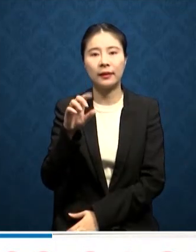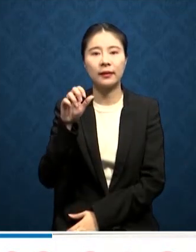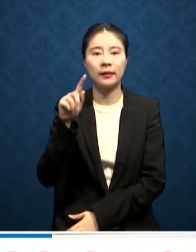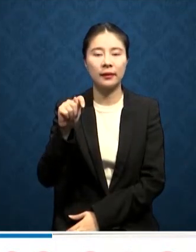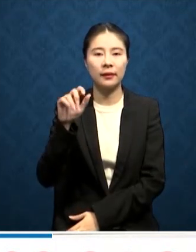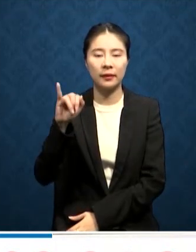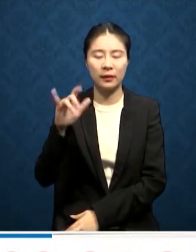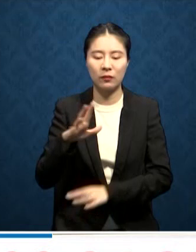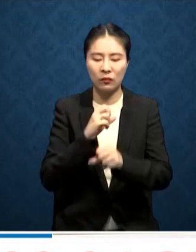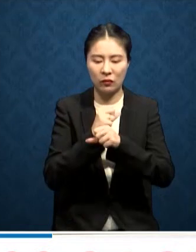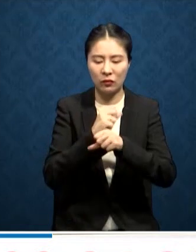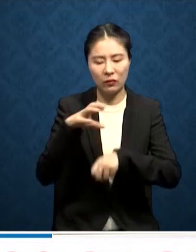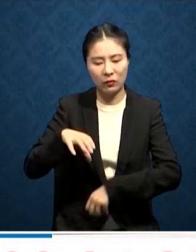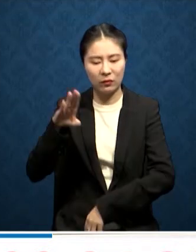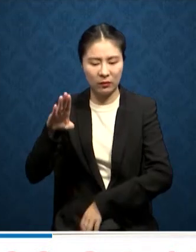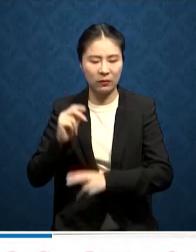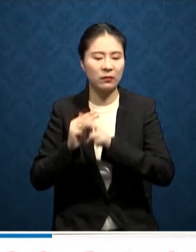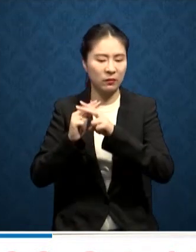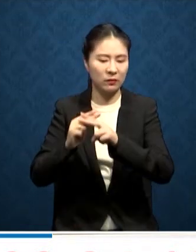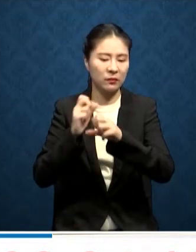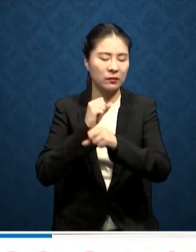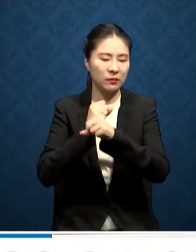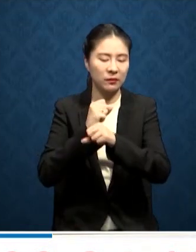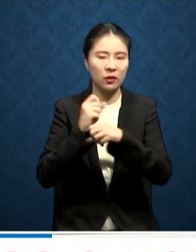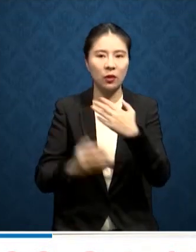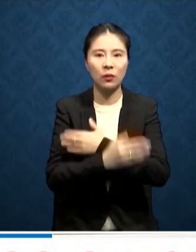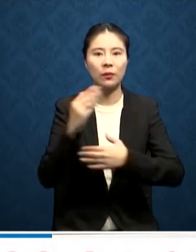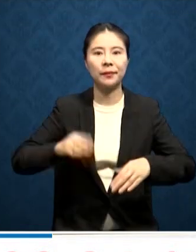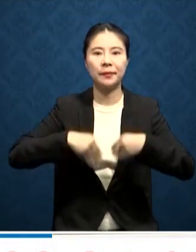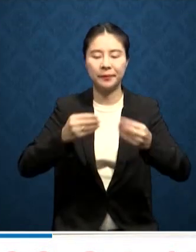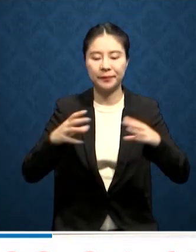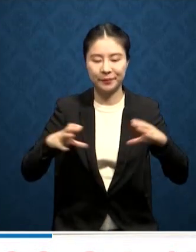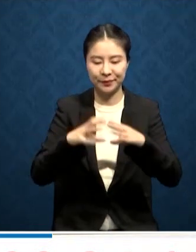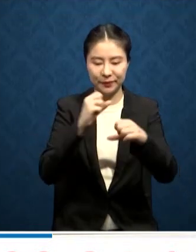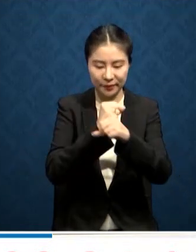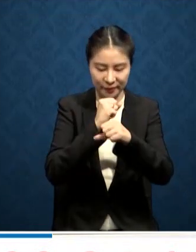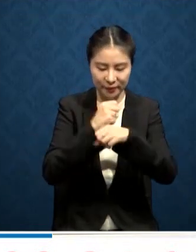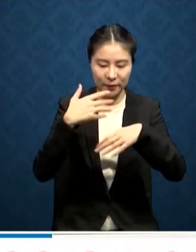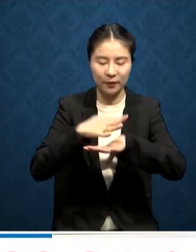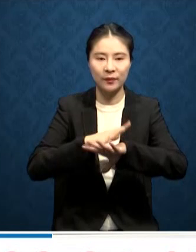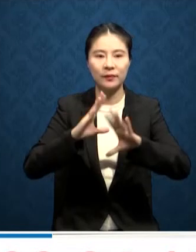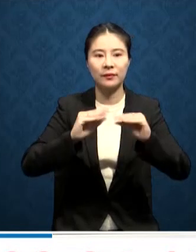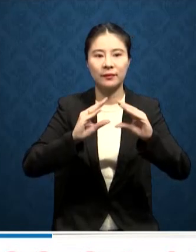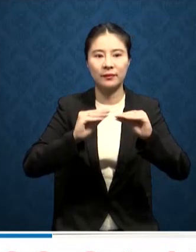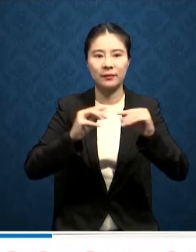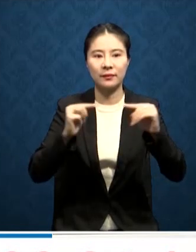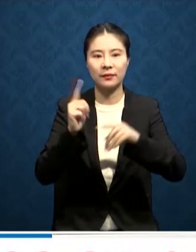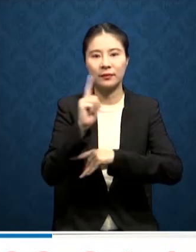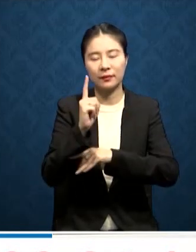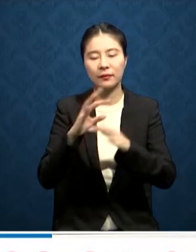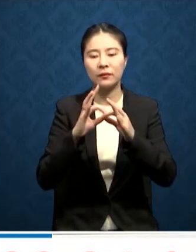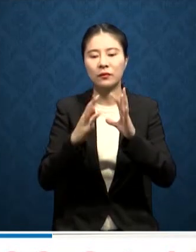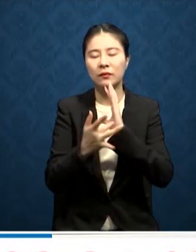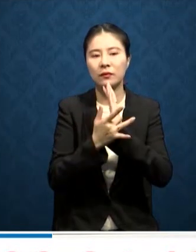ยท่านสามารถที่จะสร้างโอกาสให้หน่วยงานต่างๆมาประชุมร่วมกันนะครับเอาหน่วยไซ